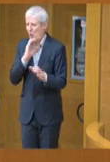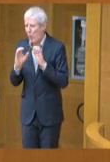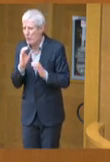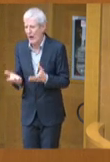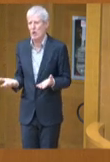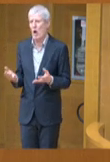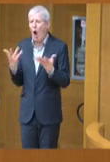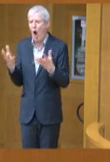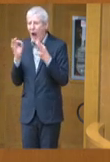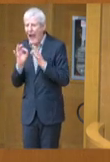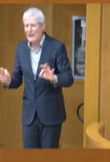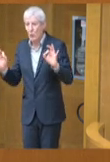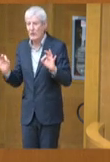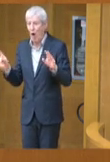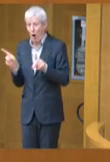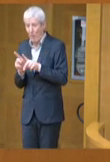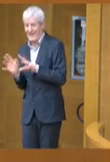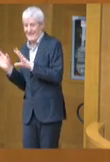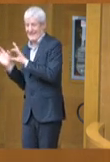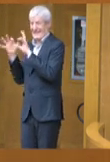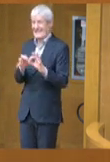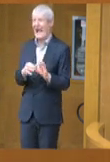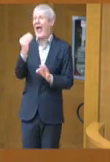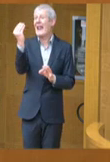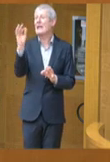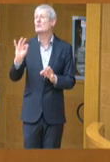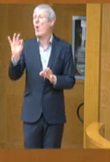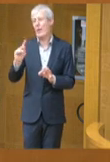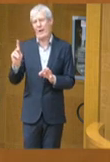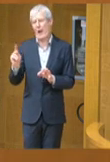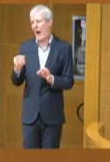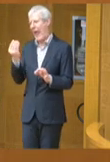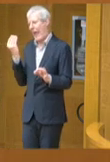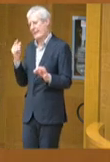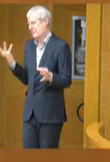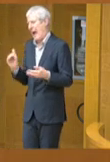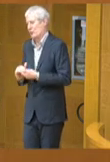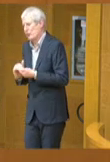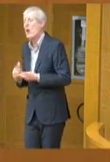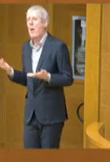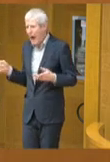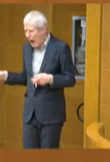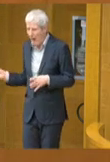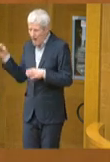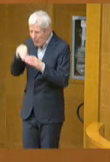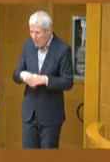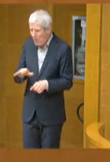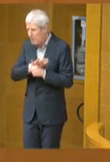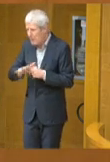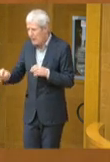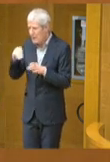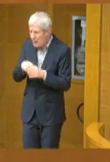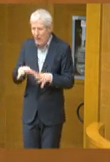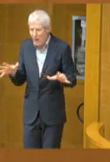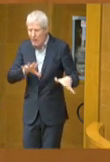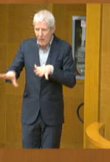che spesso non sono afferenti all'ente scuola, sono afferenti a enti diversi, ma che a pieno titolo sono coinvolti e fanno parte